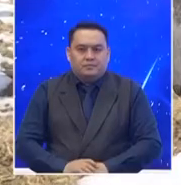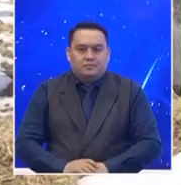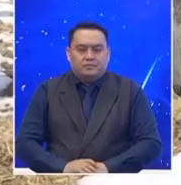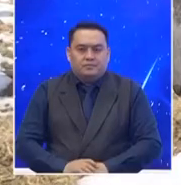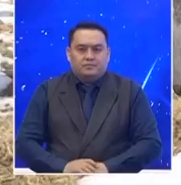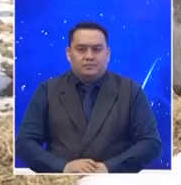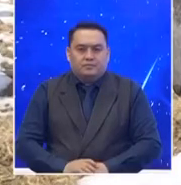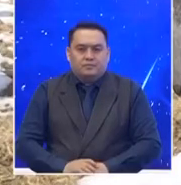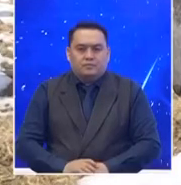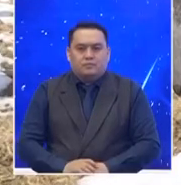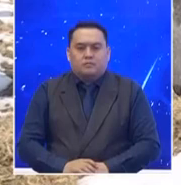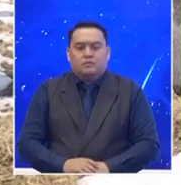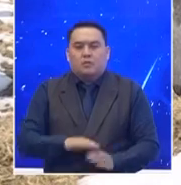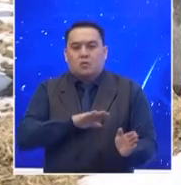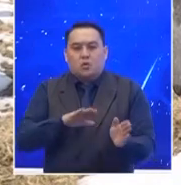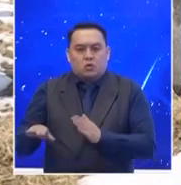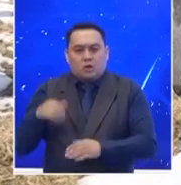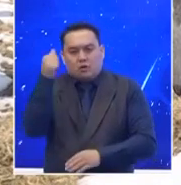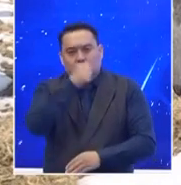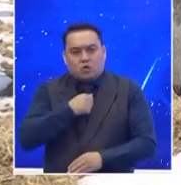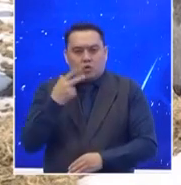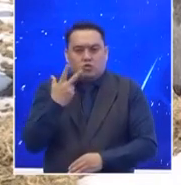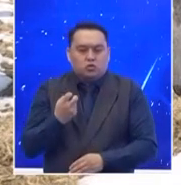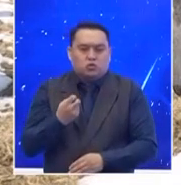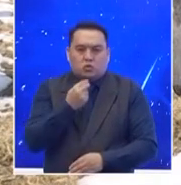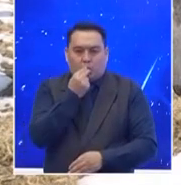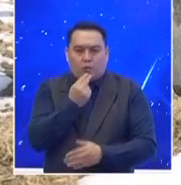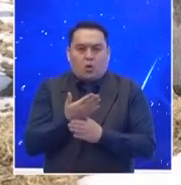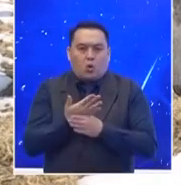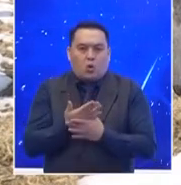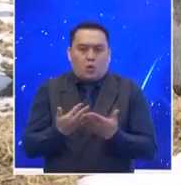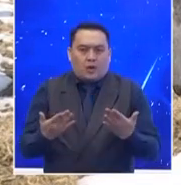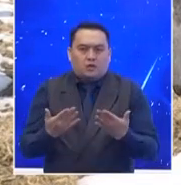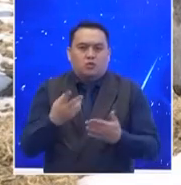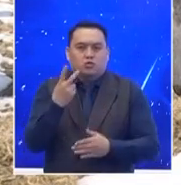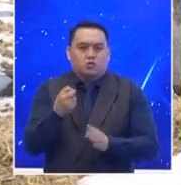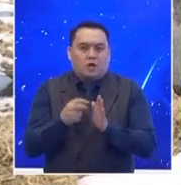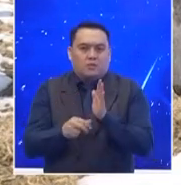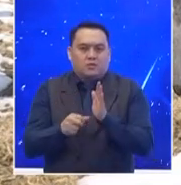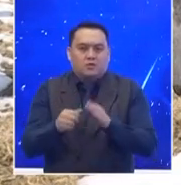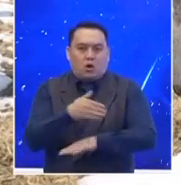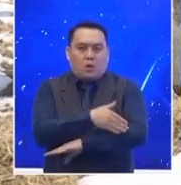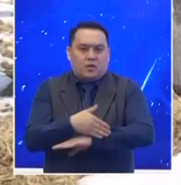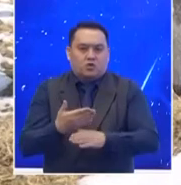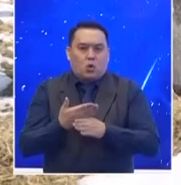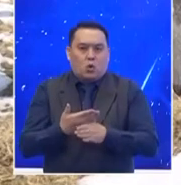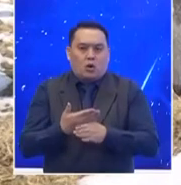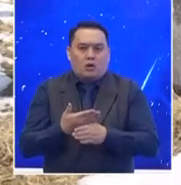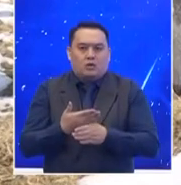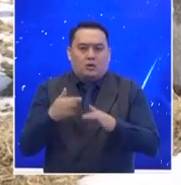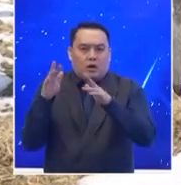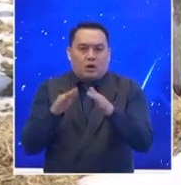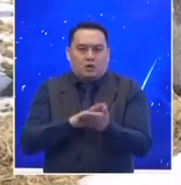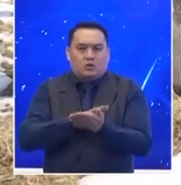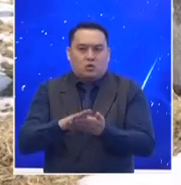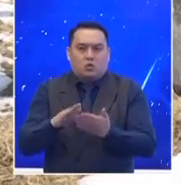жылы 300 ардагерге азық-түлікпен көмек көрсетілсе, оның ішінде 365-ине мекен-жайлық көмектер көрсетілді. Ол қар тазалау,